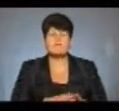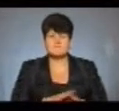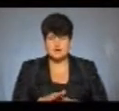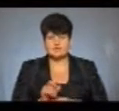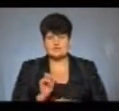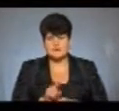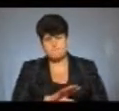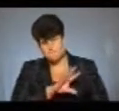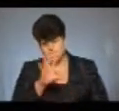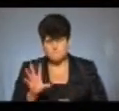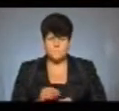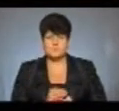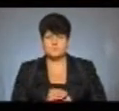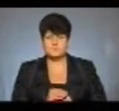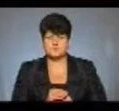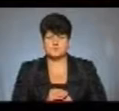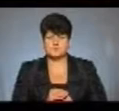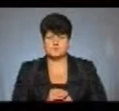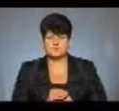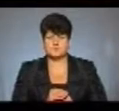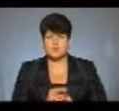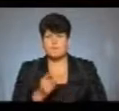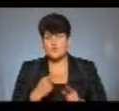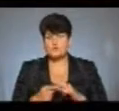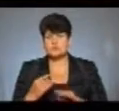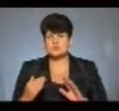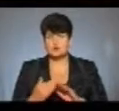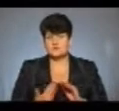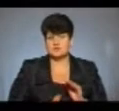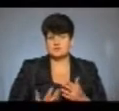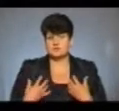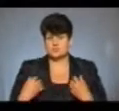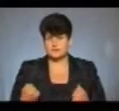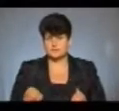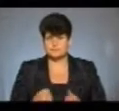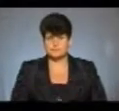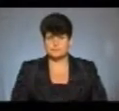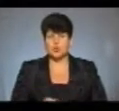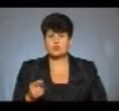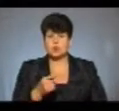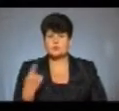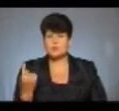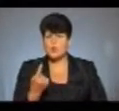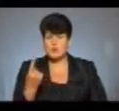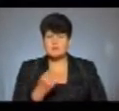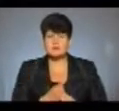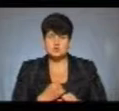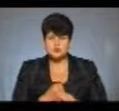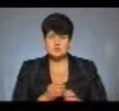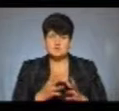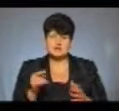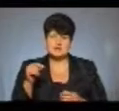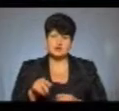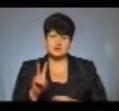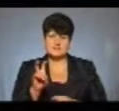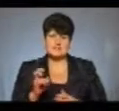завдання в повному об'ємі, як то кажуть, повернулися додому живими, здоровими. У Тернопільській області працюють понад